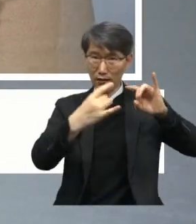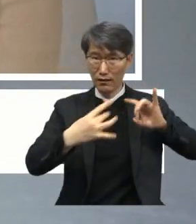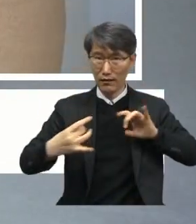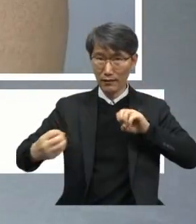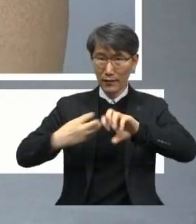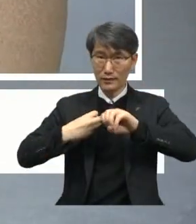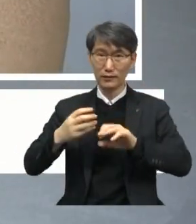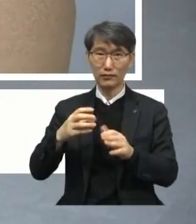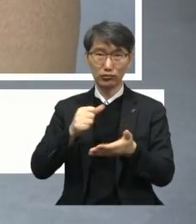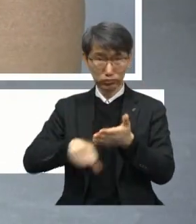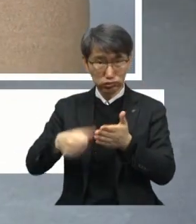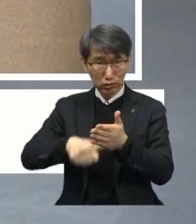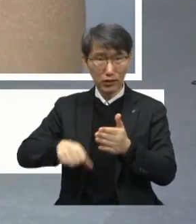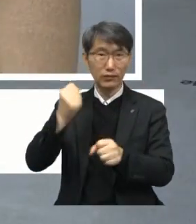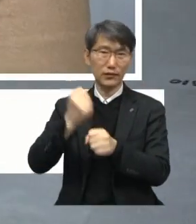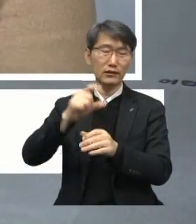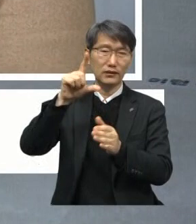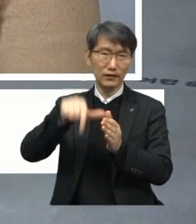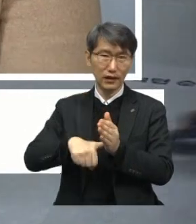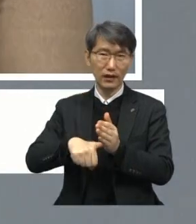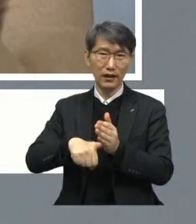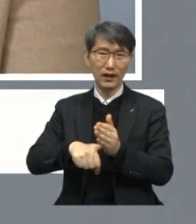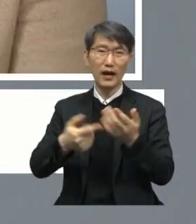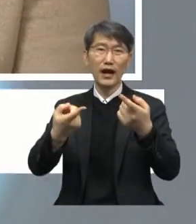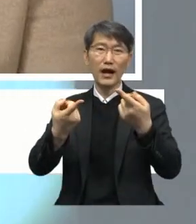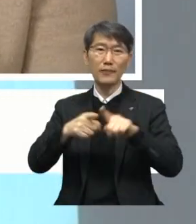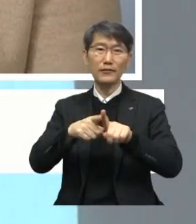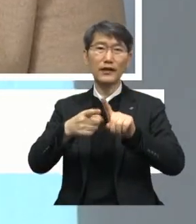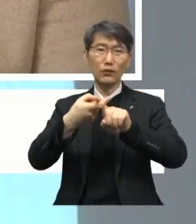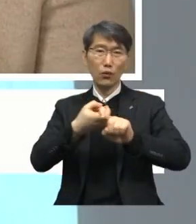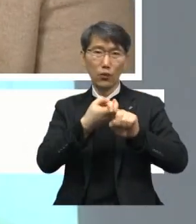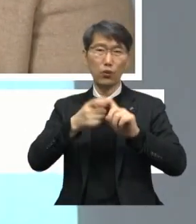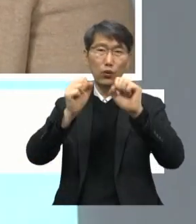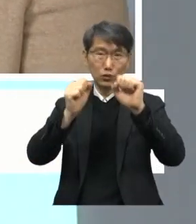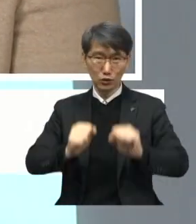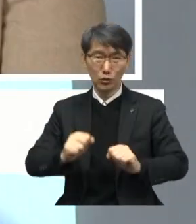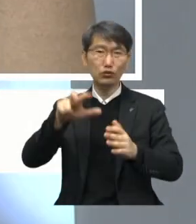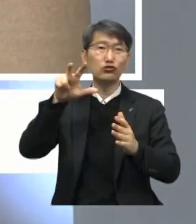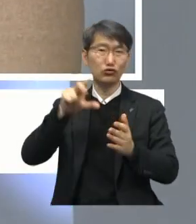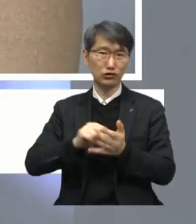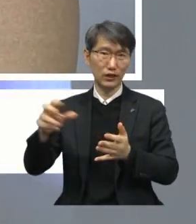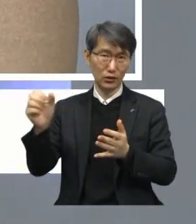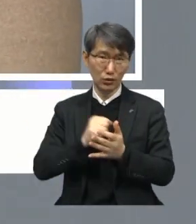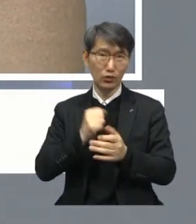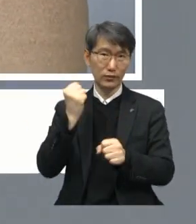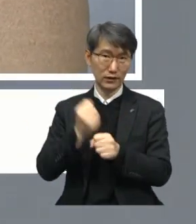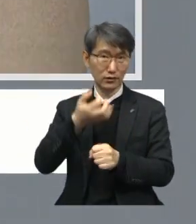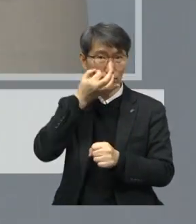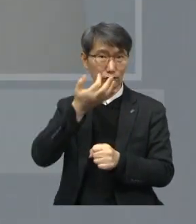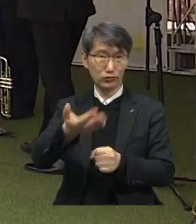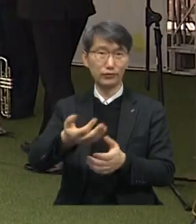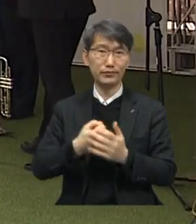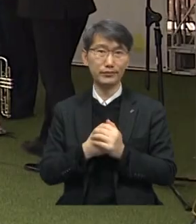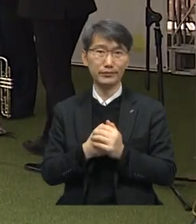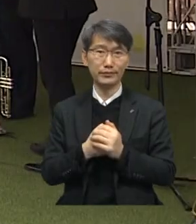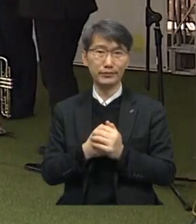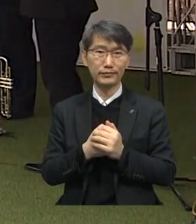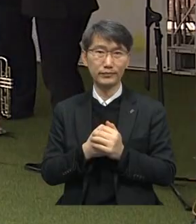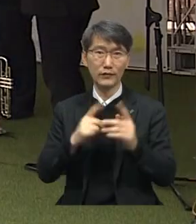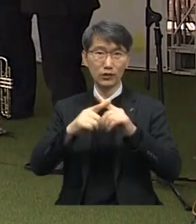작품입니다. 저희가 이 작품 만들 때 공존, 우리가 어떻게 같이 살아갈 것인가라는 주제로 이 작품 만들게 되었습니다.